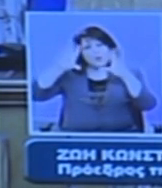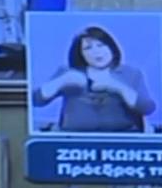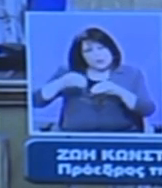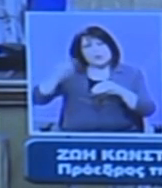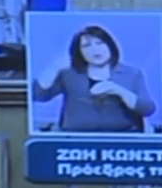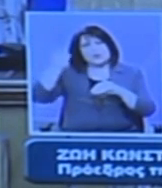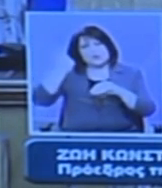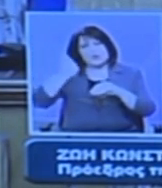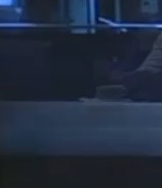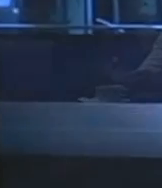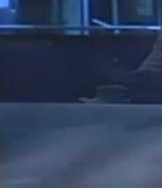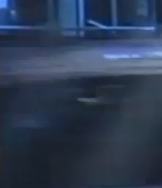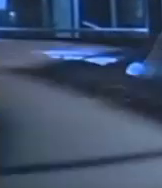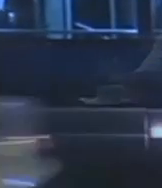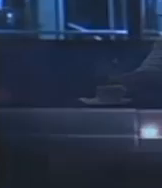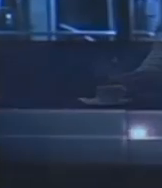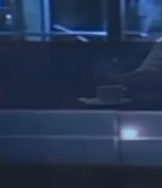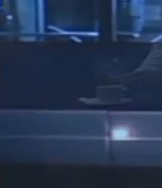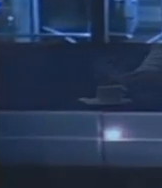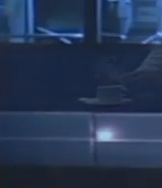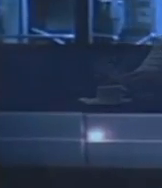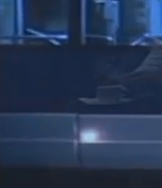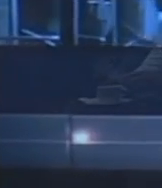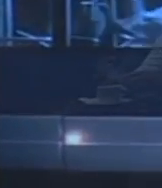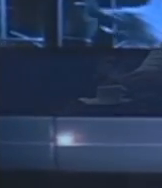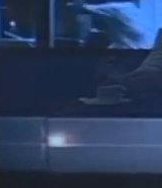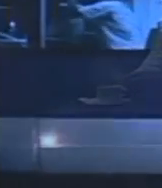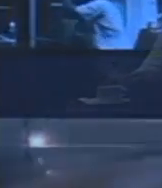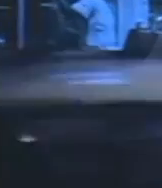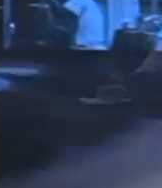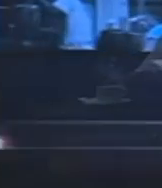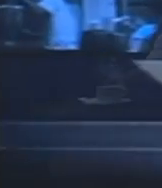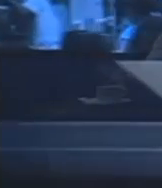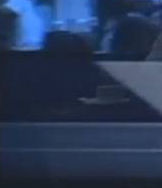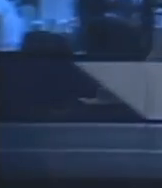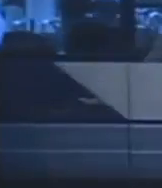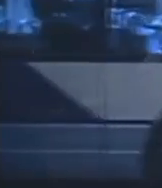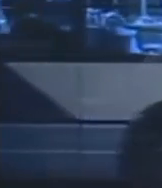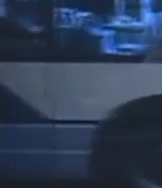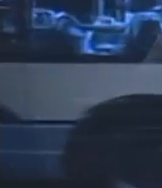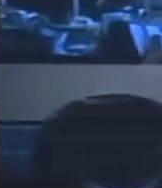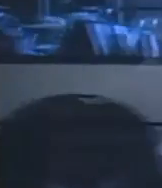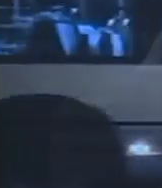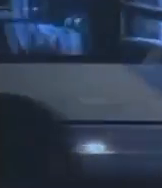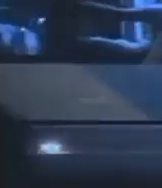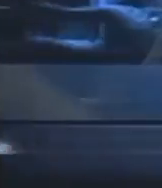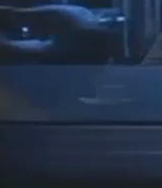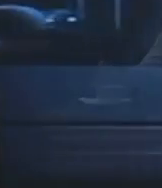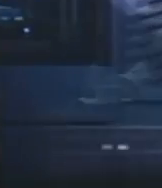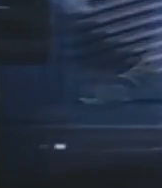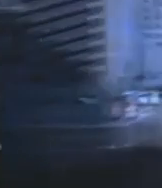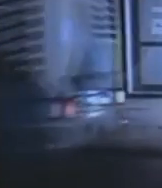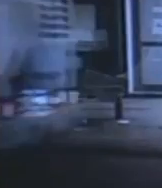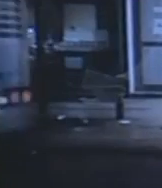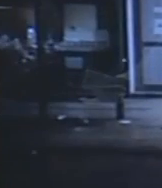μήνες με τη μητέρα της το 19χρονο αγόρι που το καλοκαίρι του 13